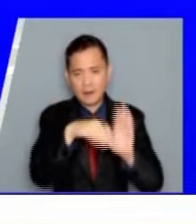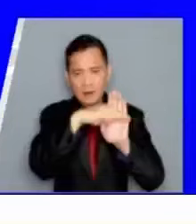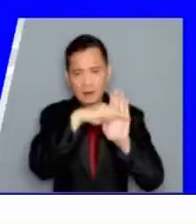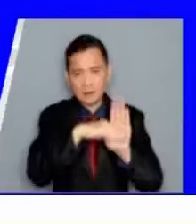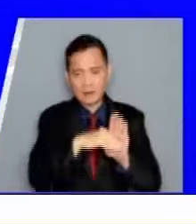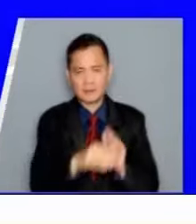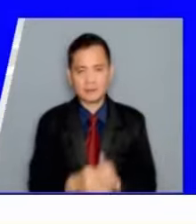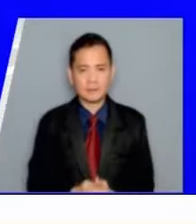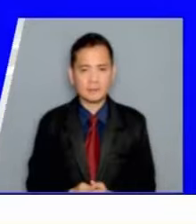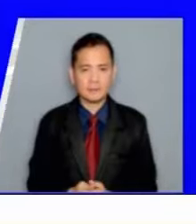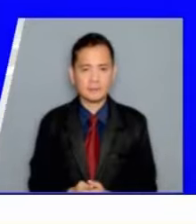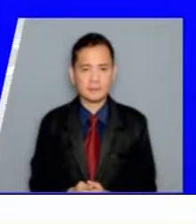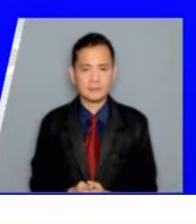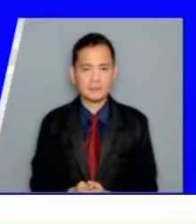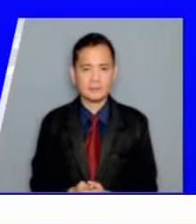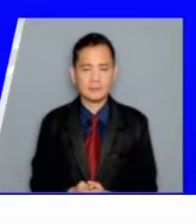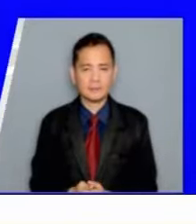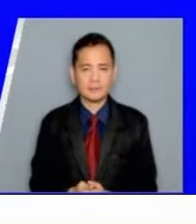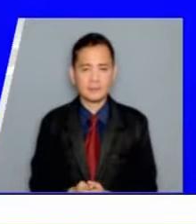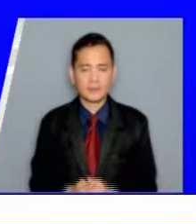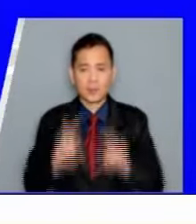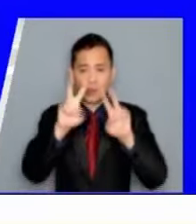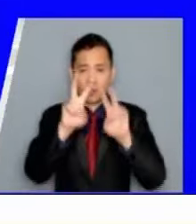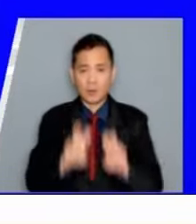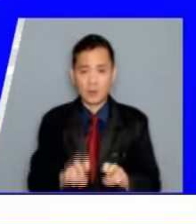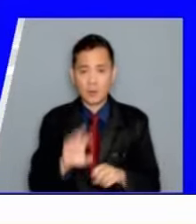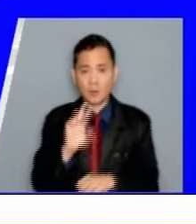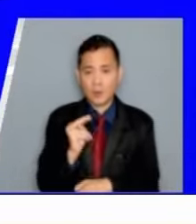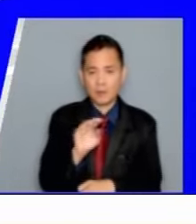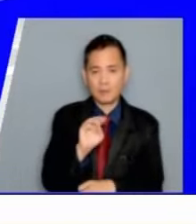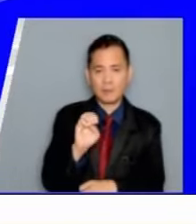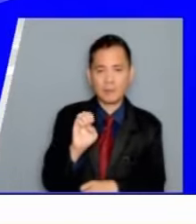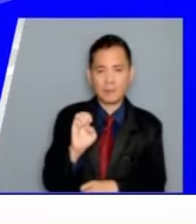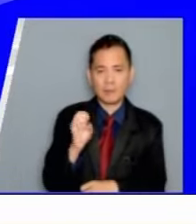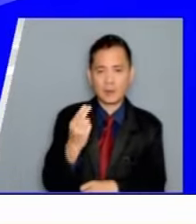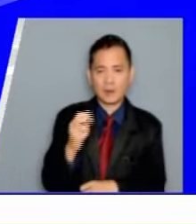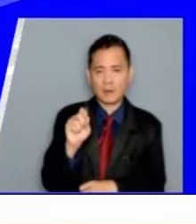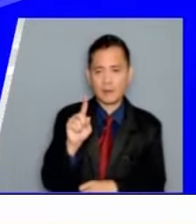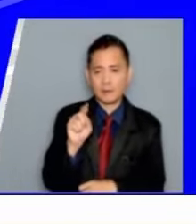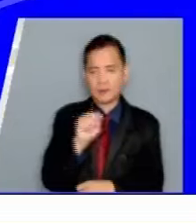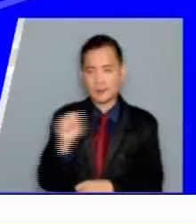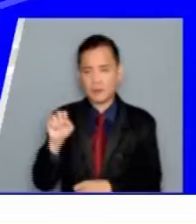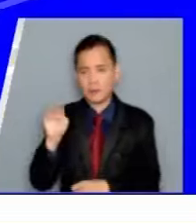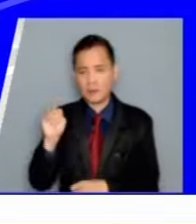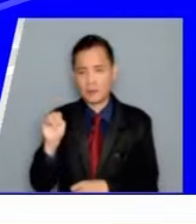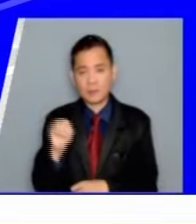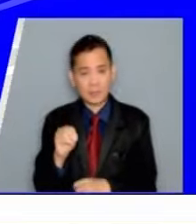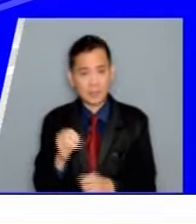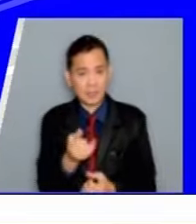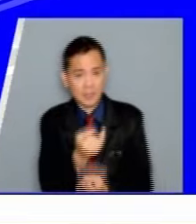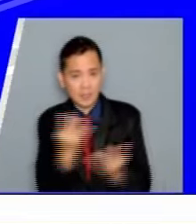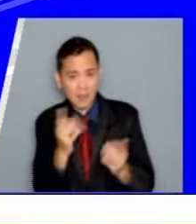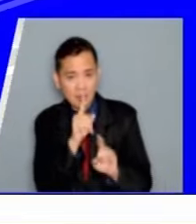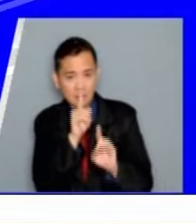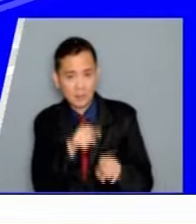survey mula March 11 hanggang 14 sa 1,200 na respondents L taong gulang